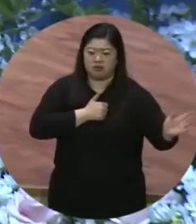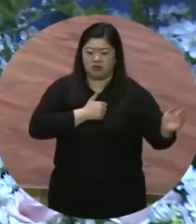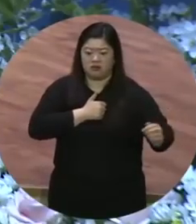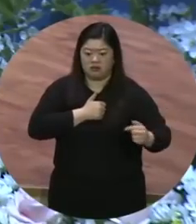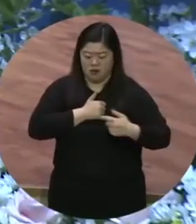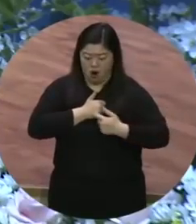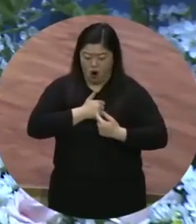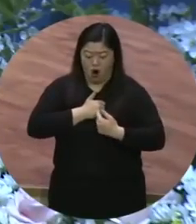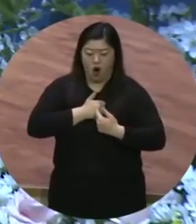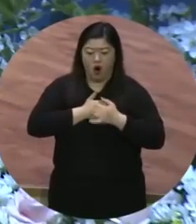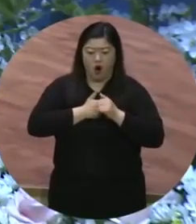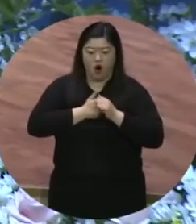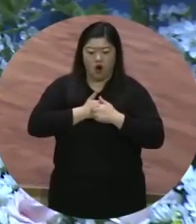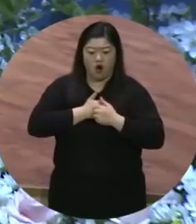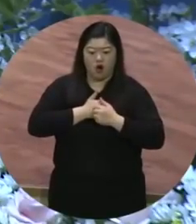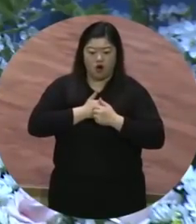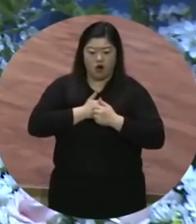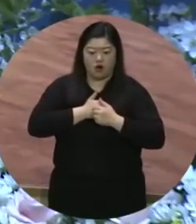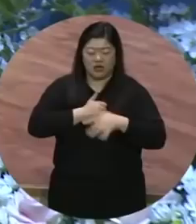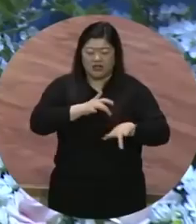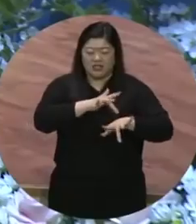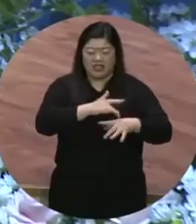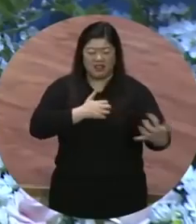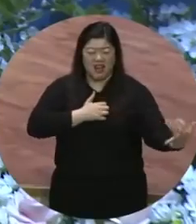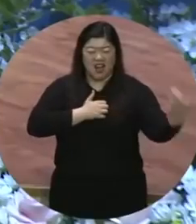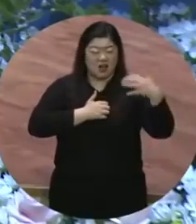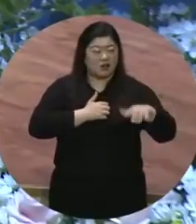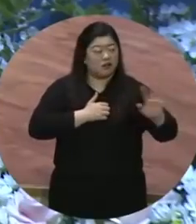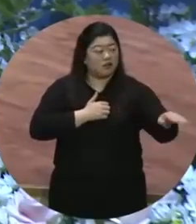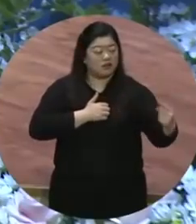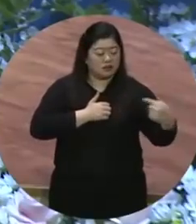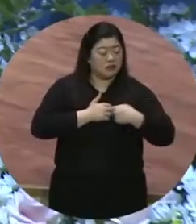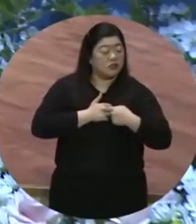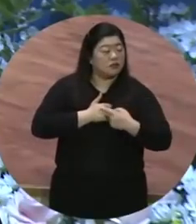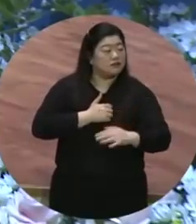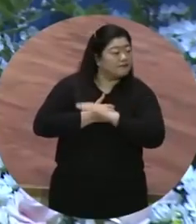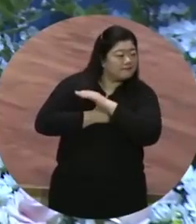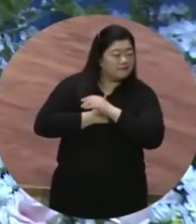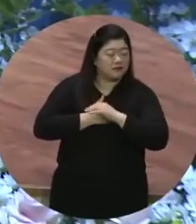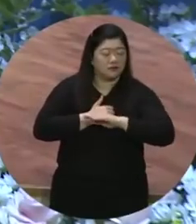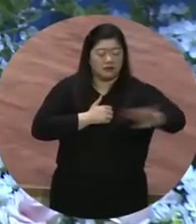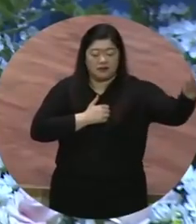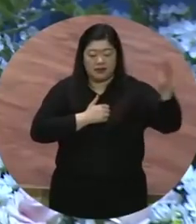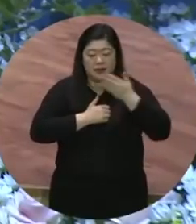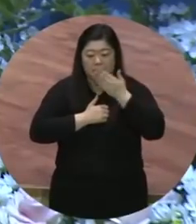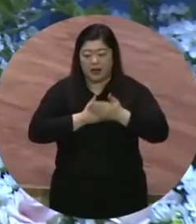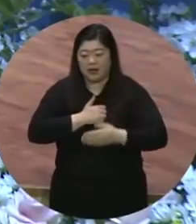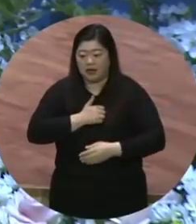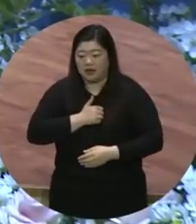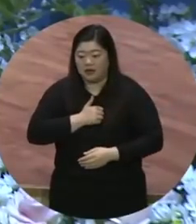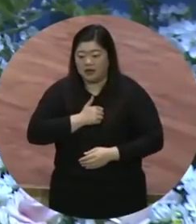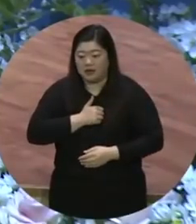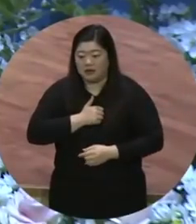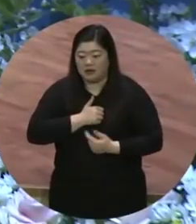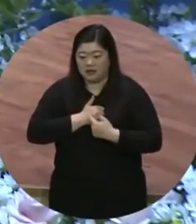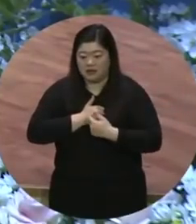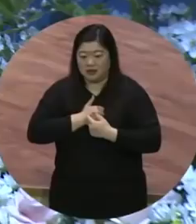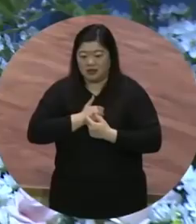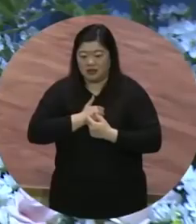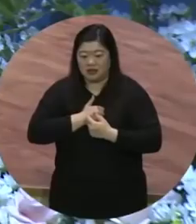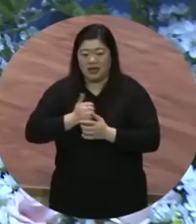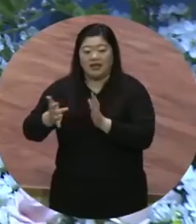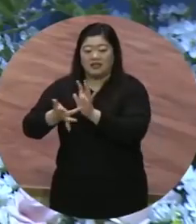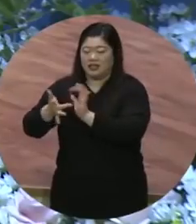그야말로 당하면서 살지 않습니다. 예수 그리스도를 통해서 주어진 부활의